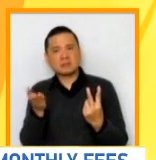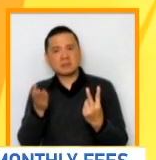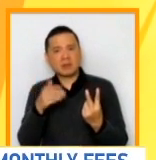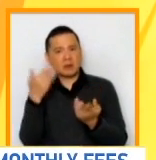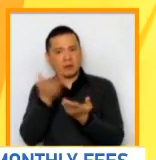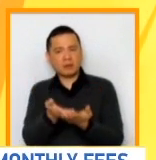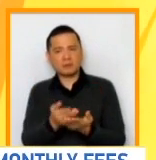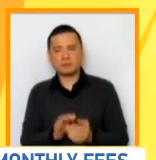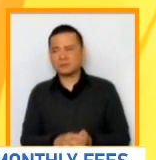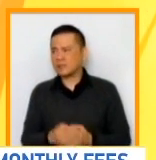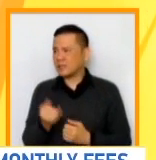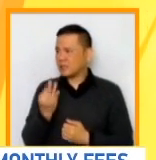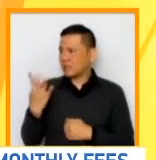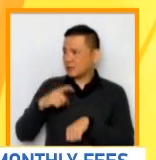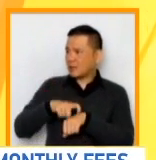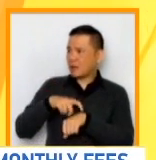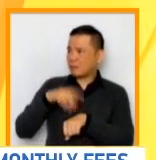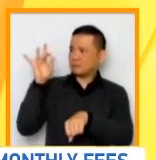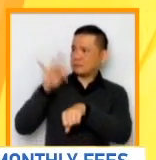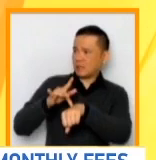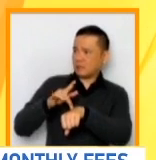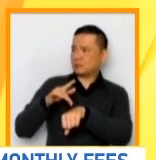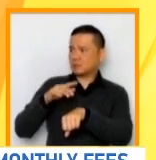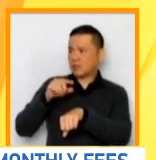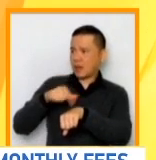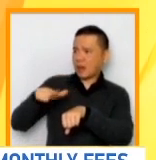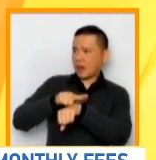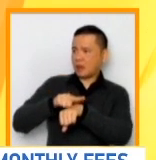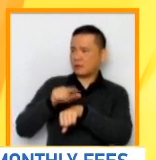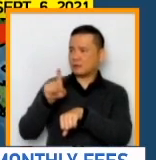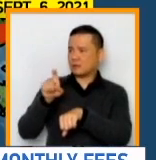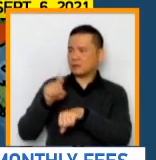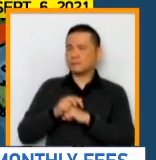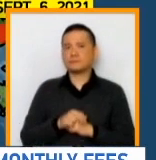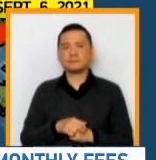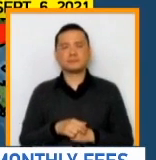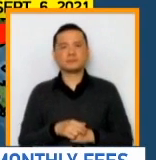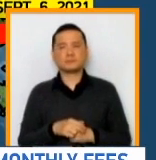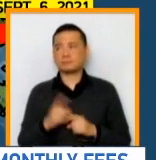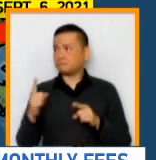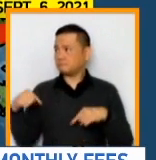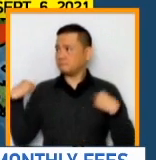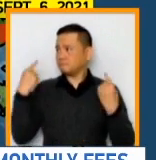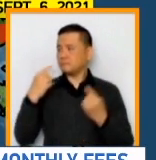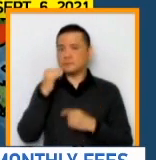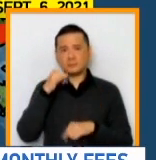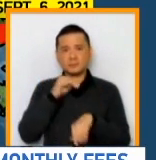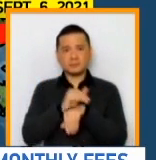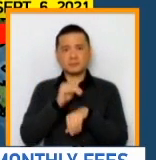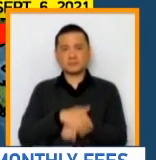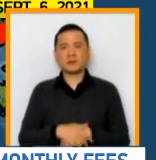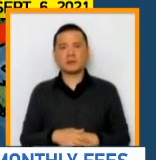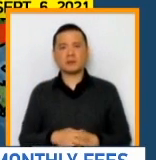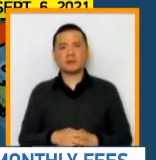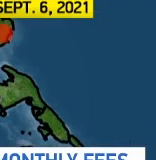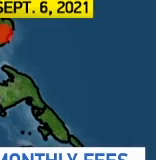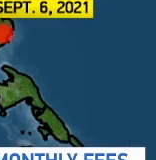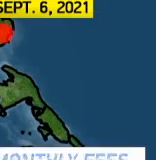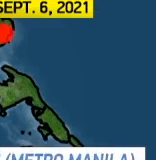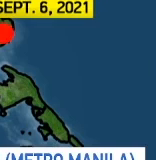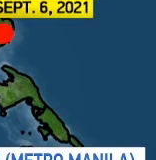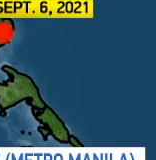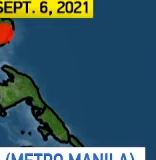Jolina? Simula nung nakaraang gabi, Igan, naka-pitong landfall na hanggang kanilang madaling araw